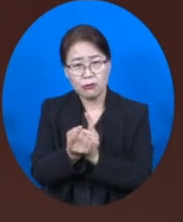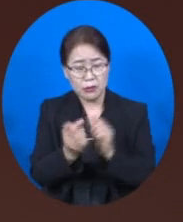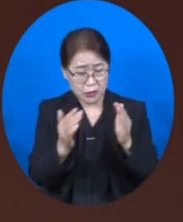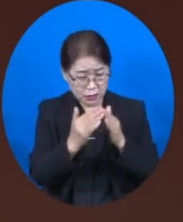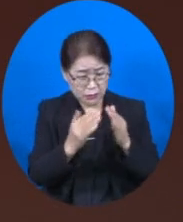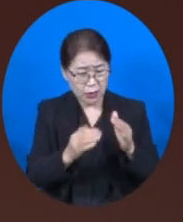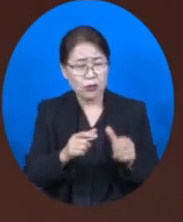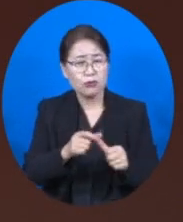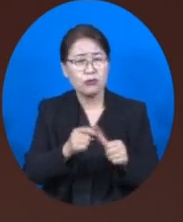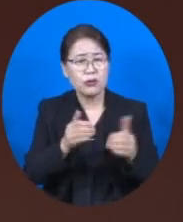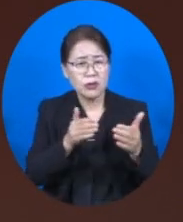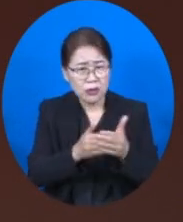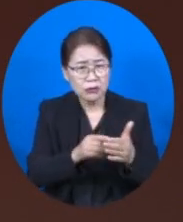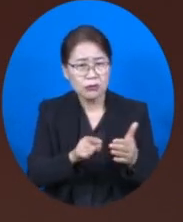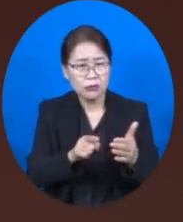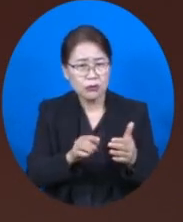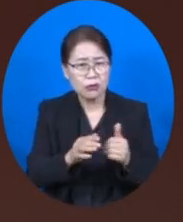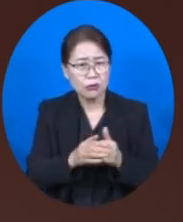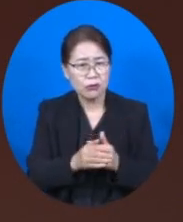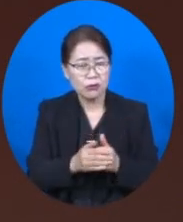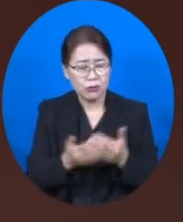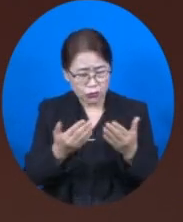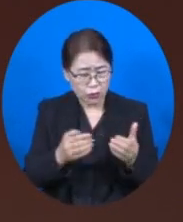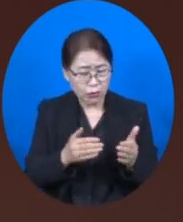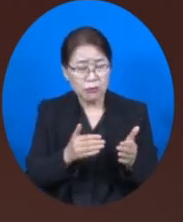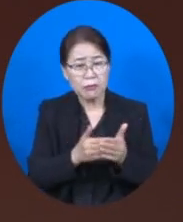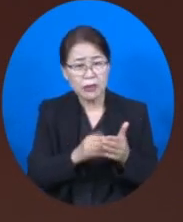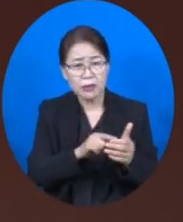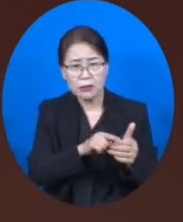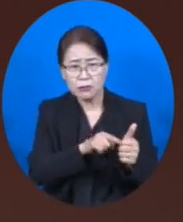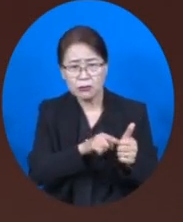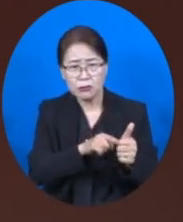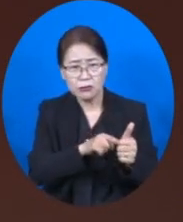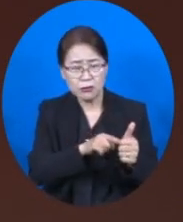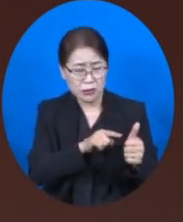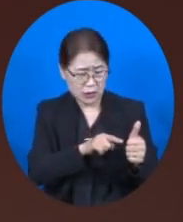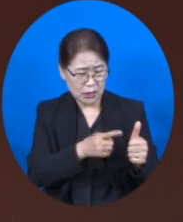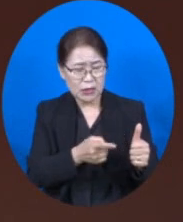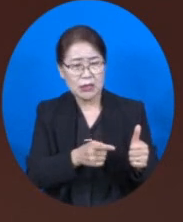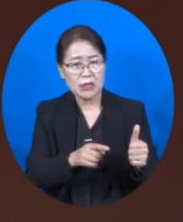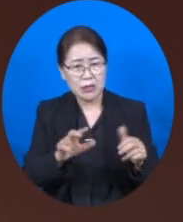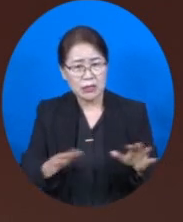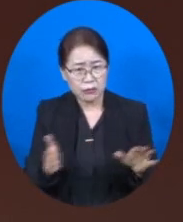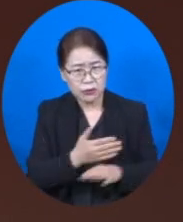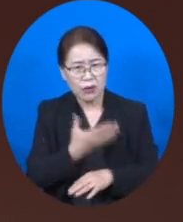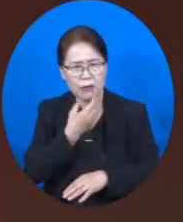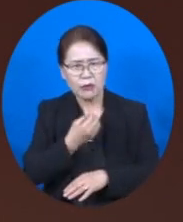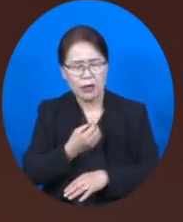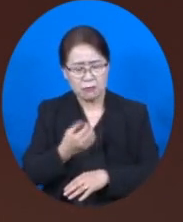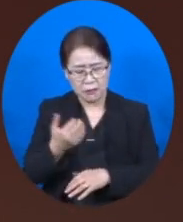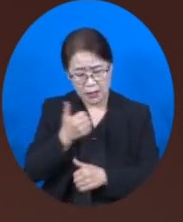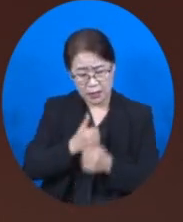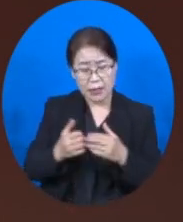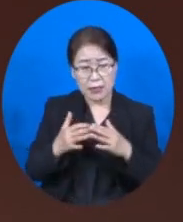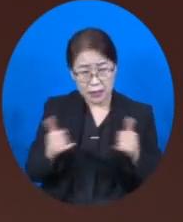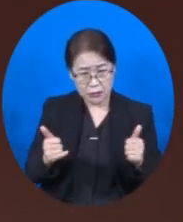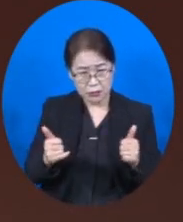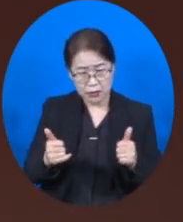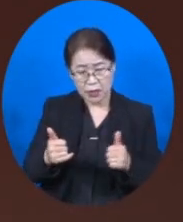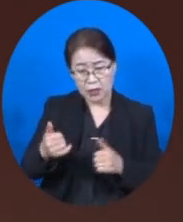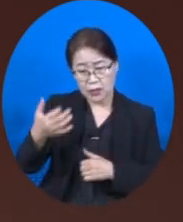구원이 임하고 그리고 하나님께서 삭개오를 향해서 너는 이제부터 아브라함의 자손이라 이카름을